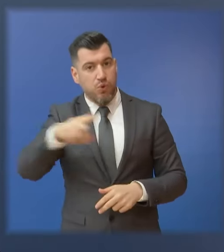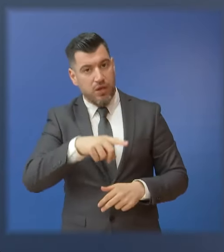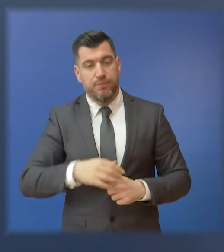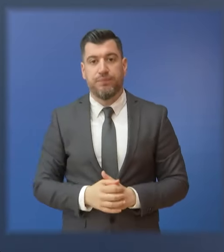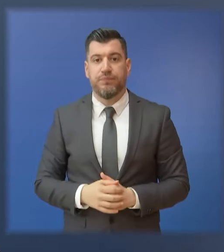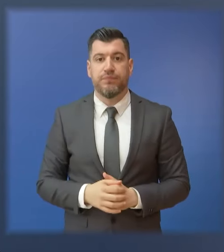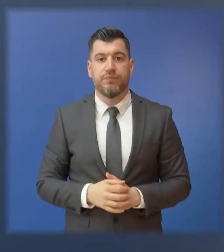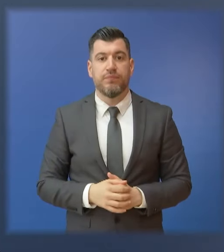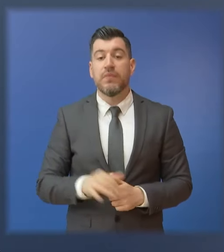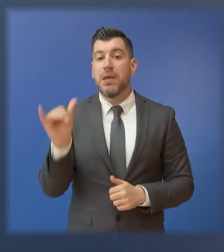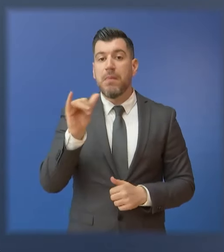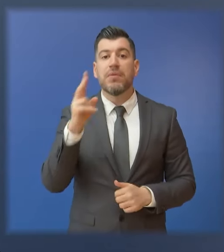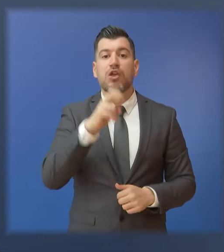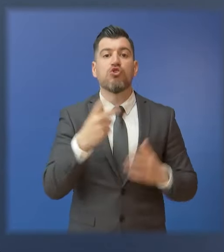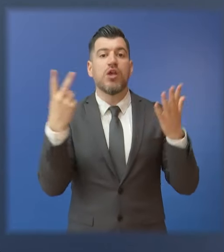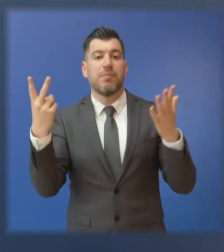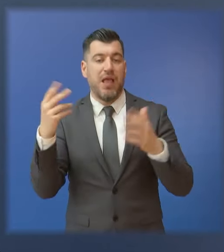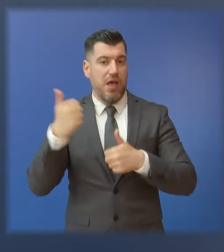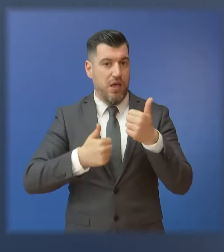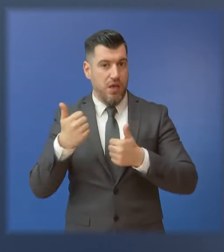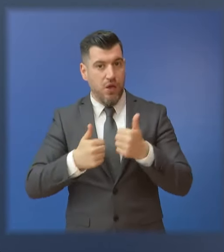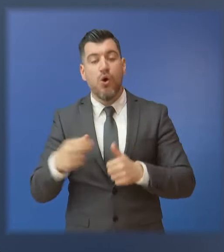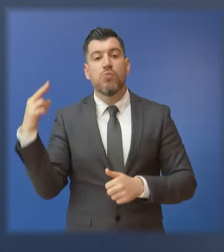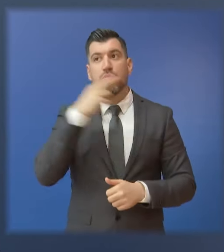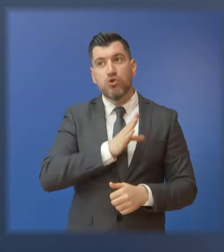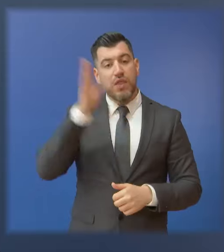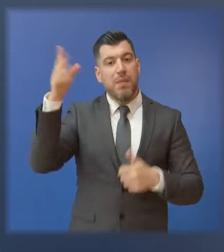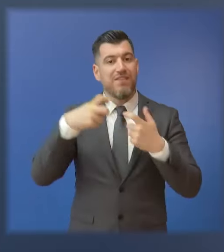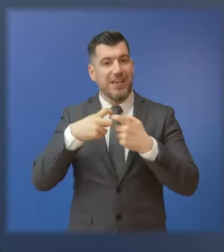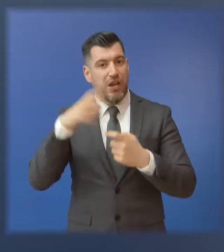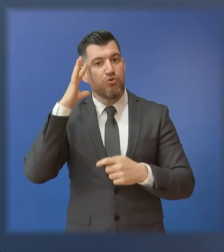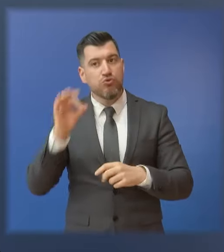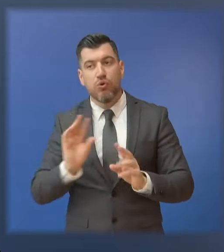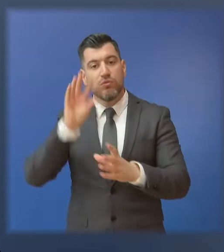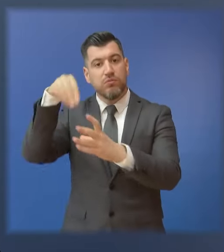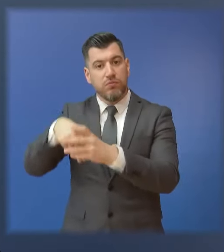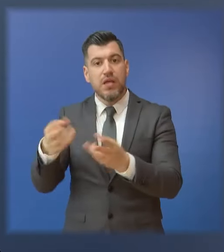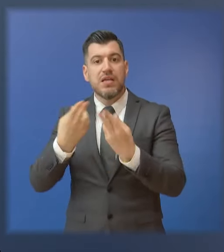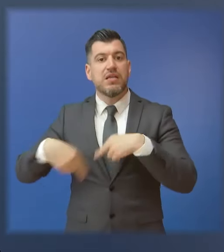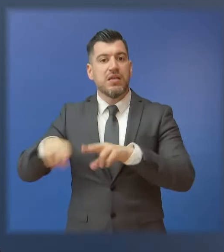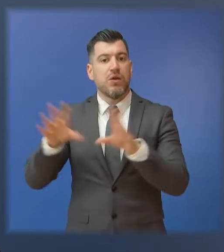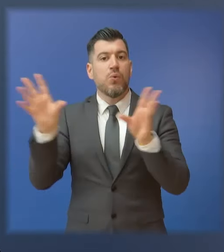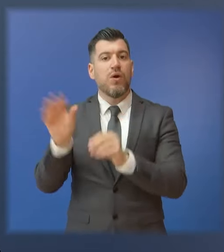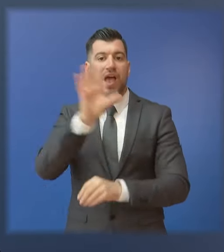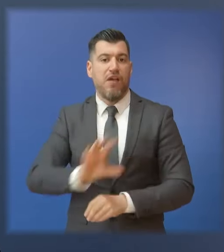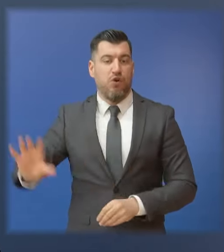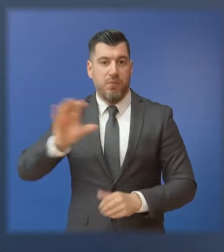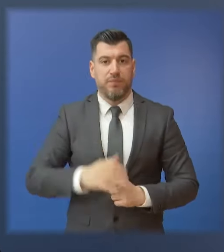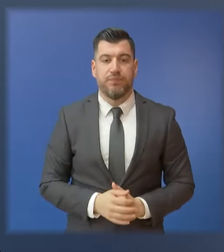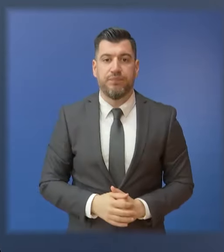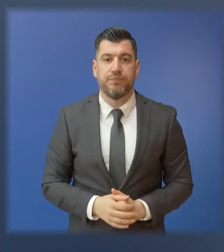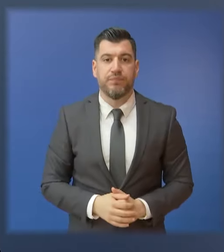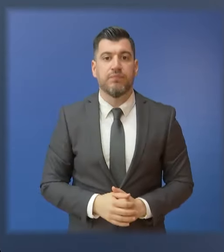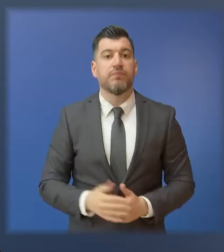ομάδα του κόμματος την πέμπτη 27 ιουνίου πρωθυπουργός θα μεταβεί στις βρυξέλλες όπου θα μετάσχει στις εργασίες της συνόδου του ευρωπαϊκού συμβουλίου